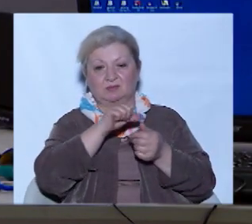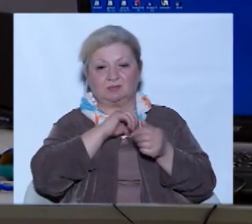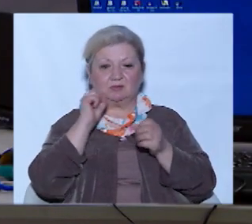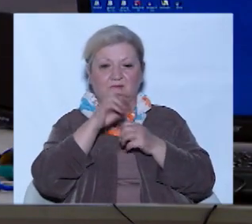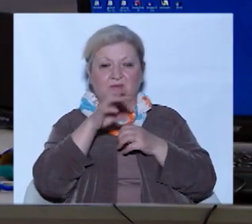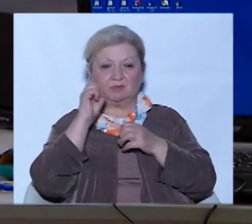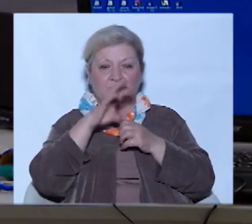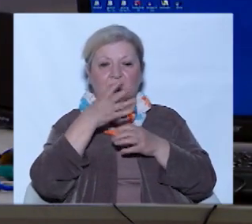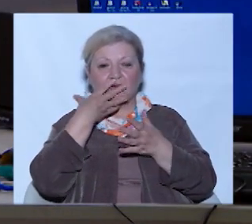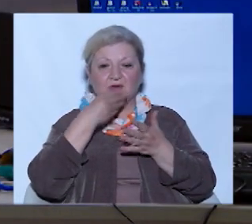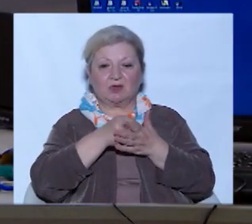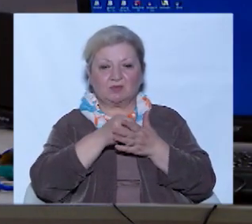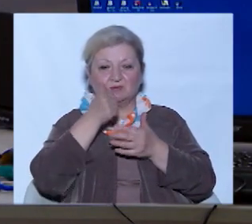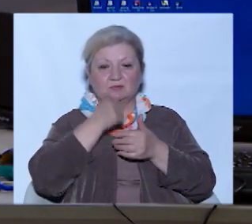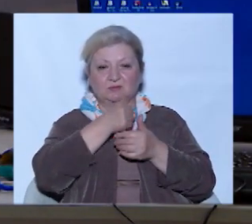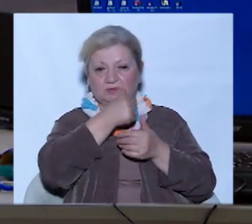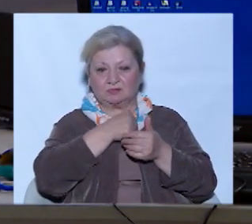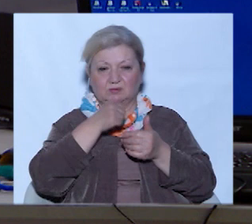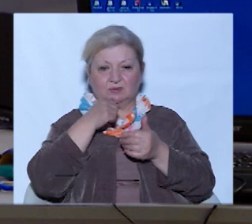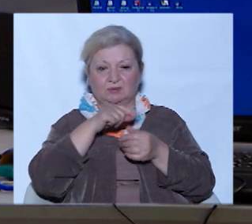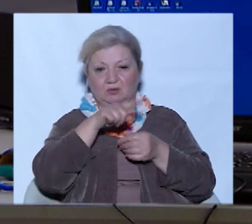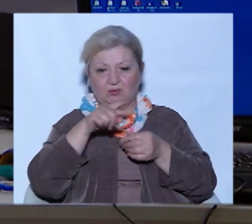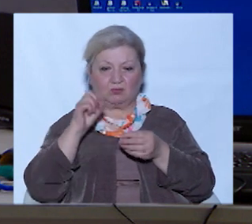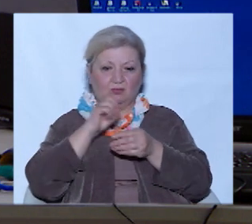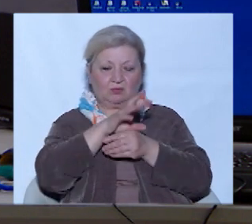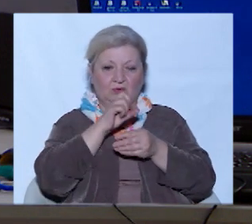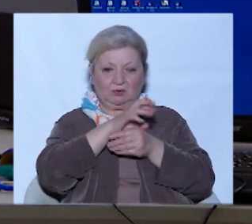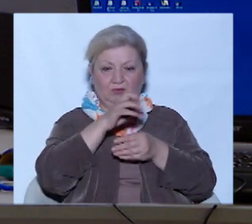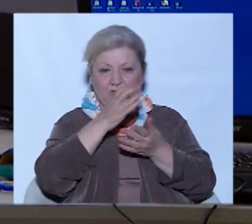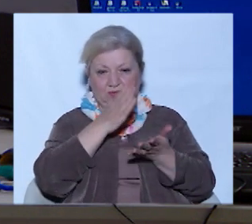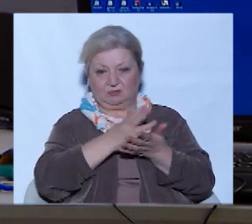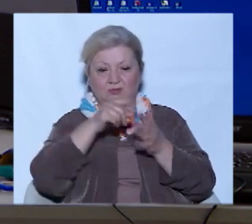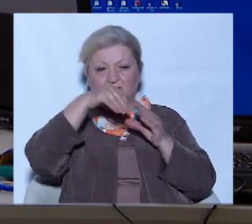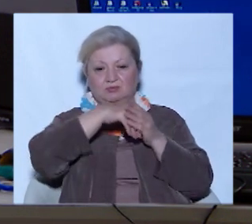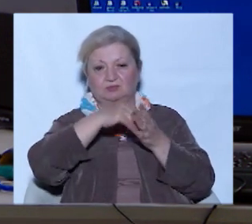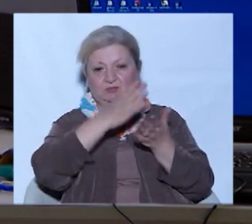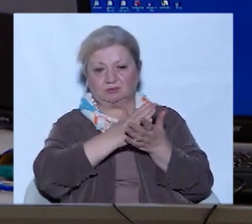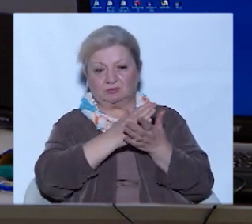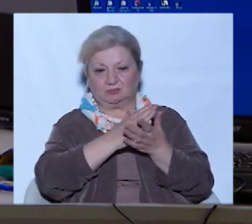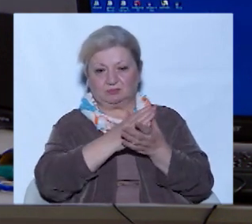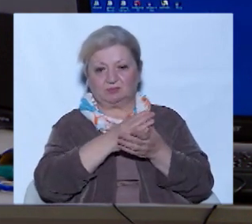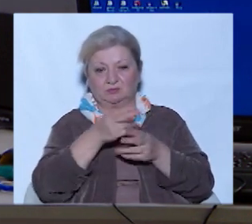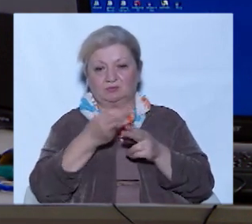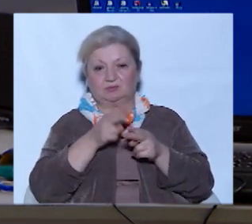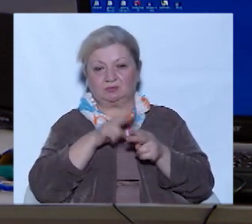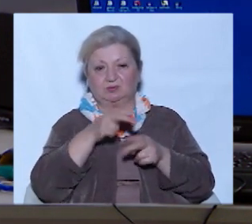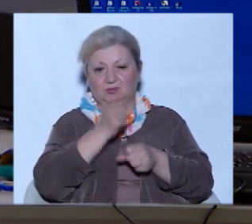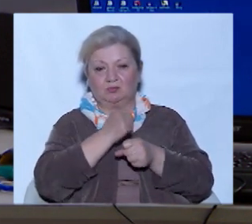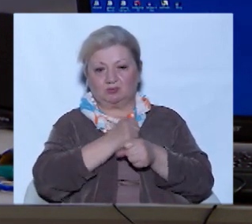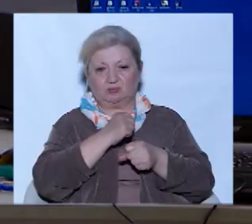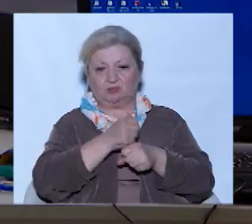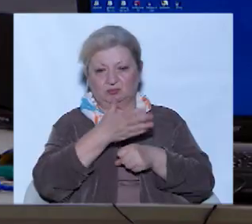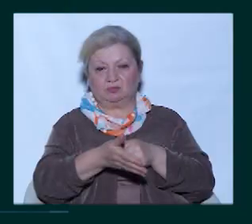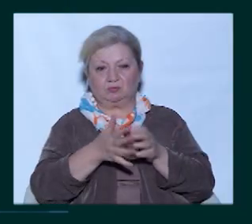იწყებს გამოსხივებას თავისი კოდის, რაც მის კონკრეტულად მიკროპროცესორში არის ჩადებული. აი